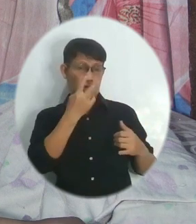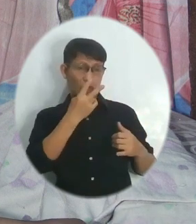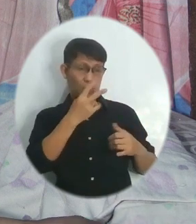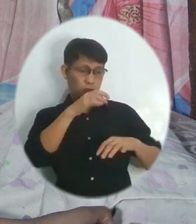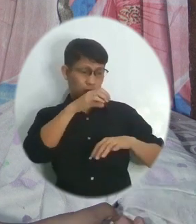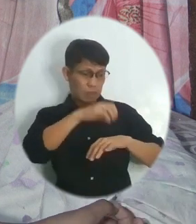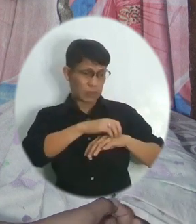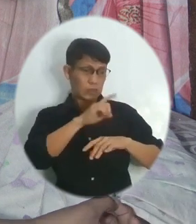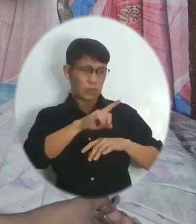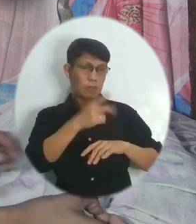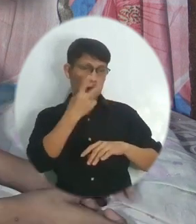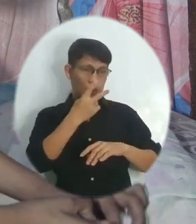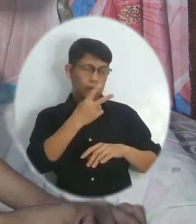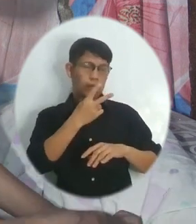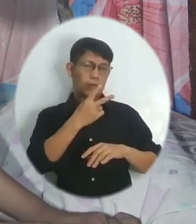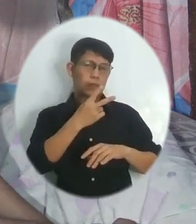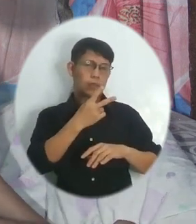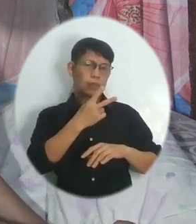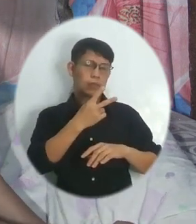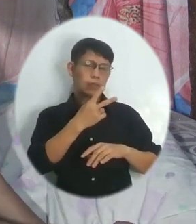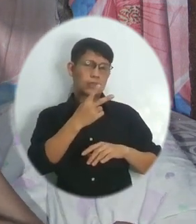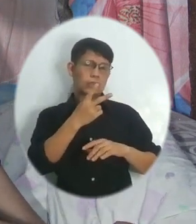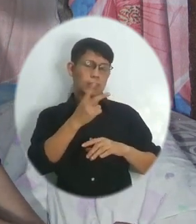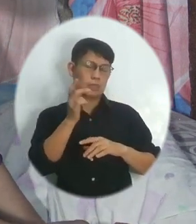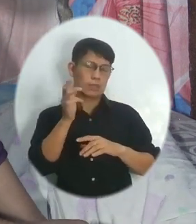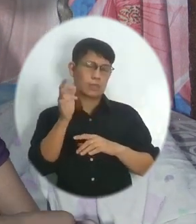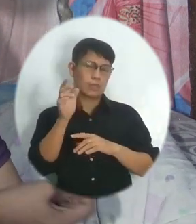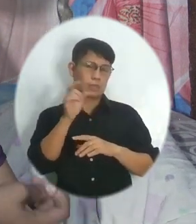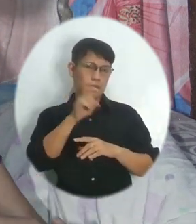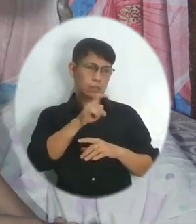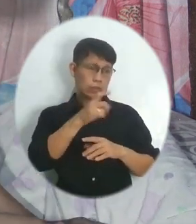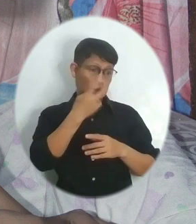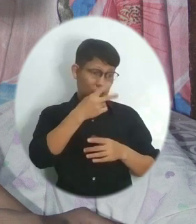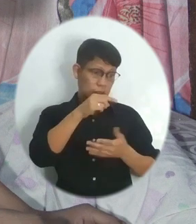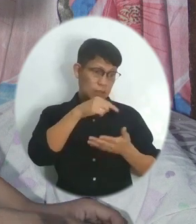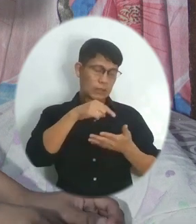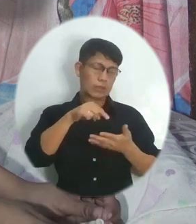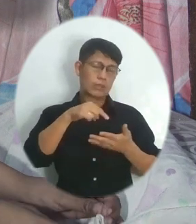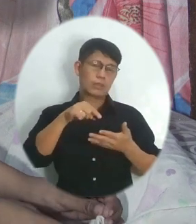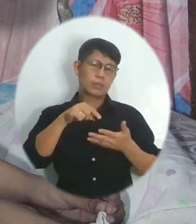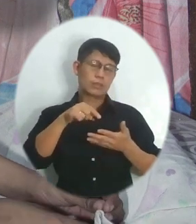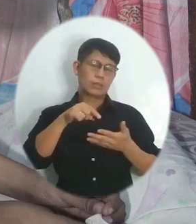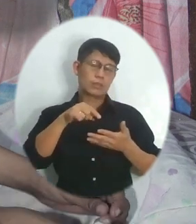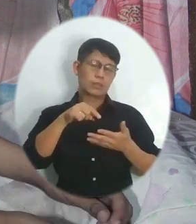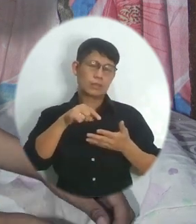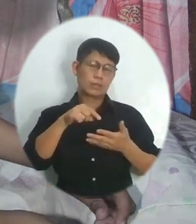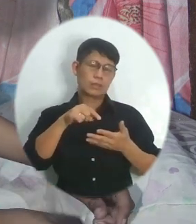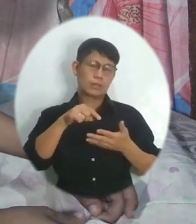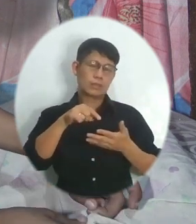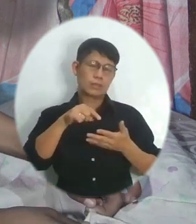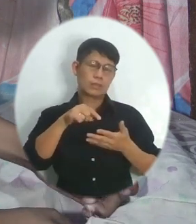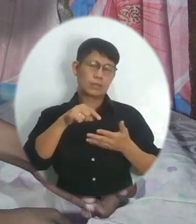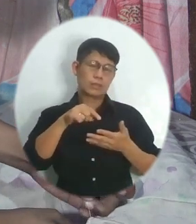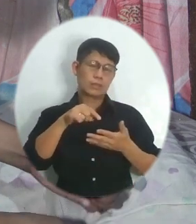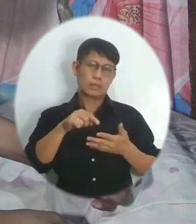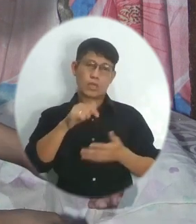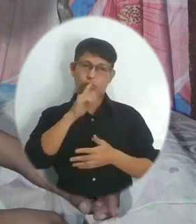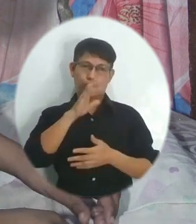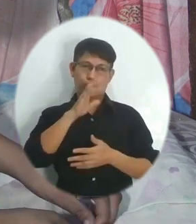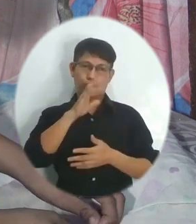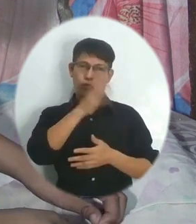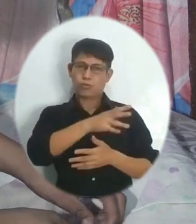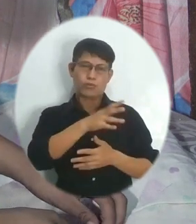ipis lang pala yun o kagat ng ganito, ganyan. Kasi napakahirap po pala na umaana, parang